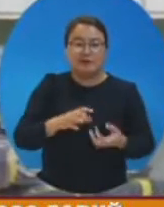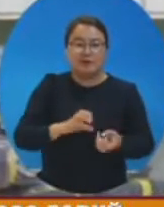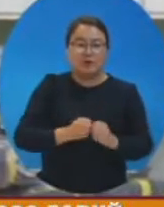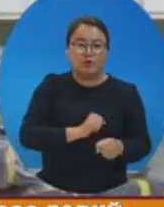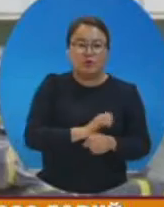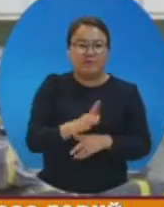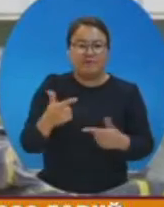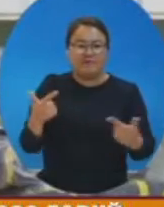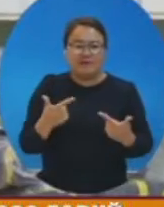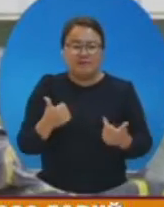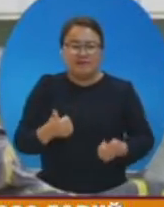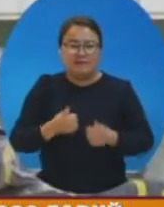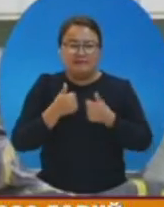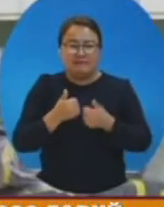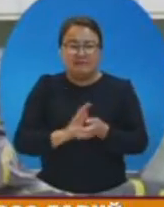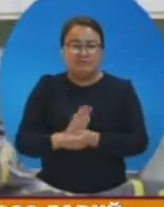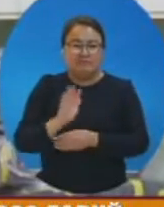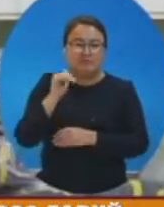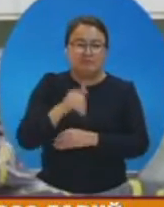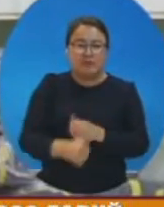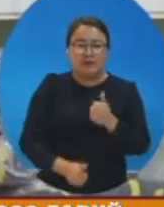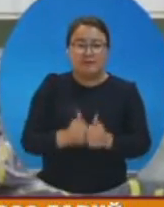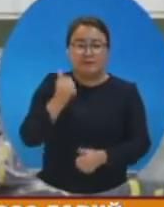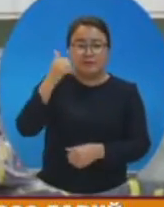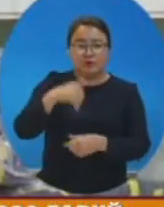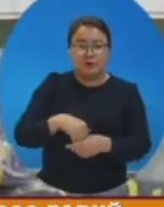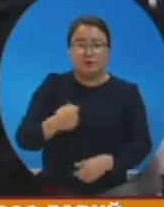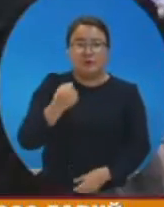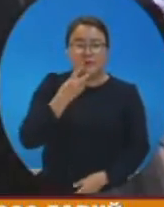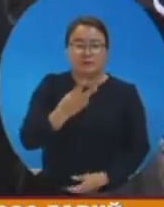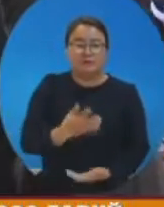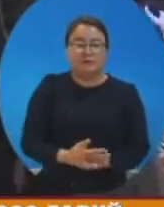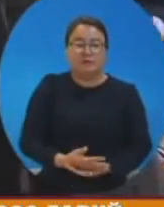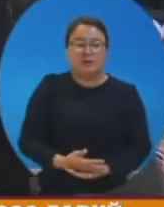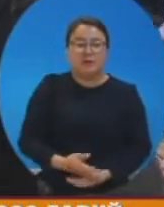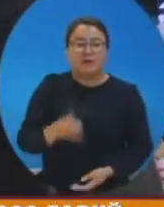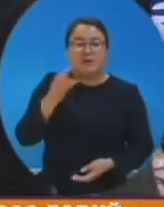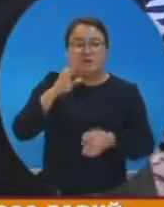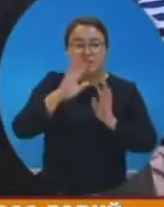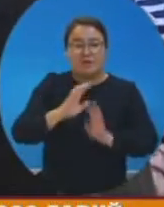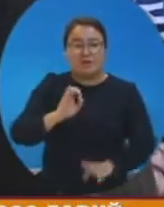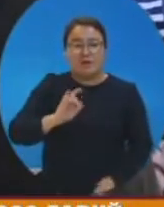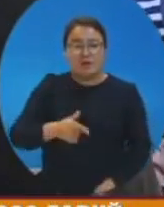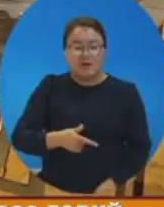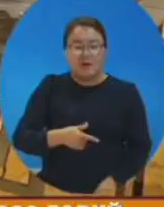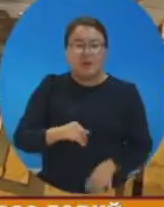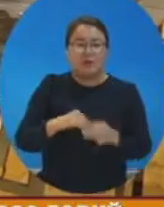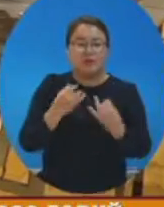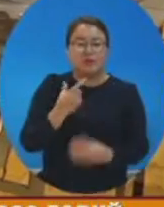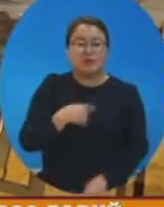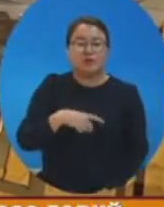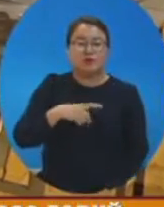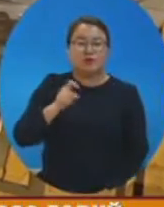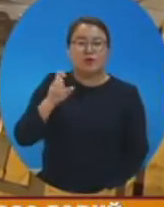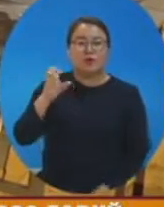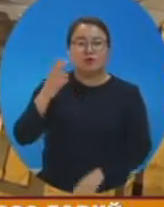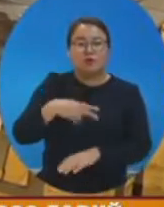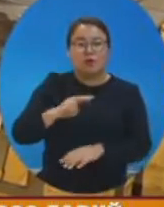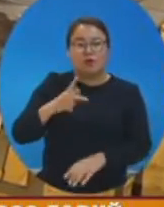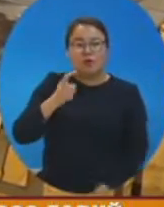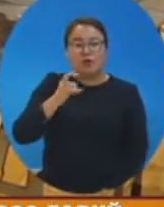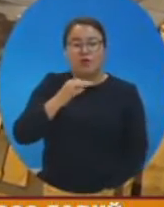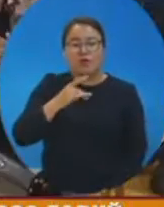хийсэн. Ковидтай тэмцсэн дайман тодорхой хэмжээний амжилтанд орсныг харуулж байгаа маа. Өмгөрч ним гард улсын хурлын гишүүн Бачуур сонгон ярихан